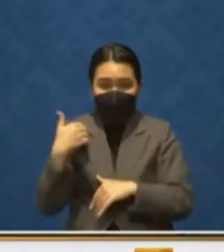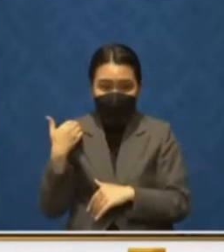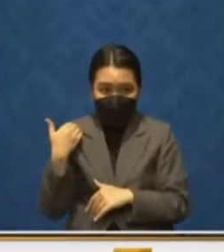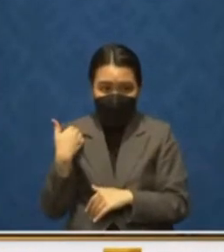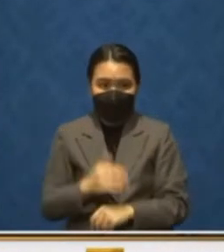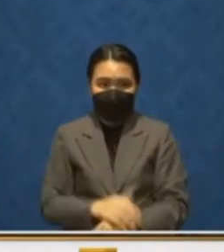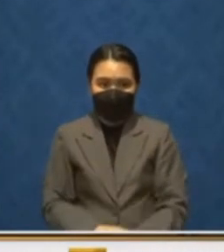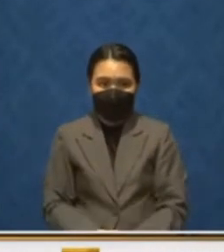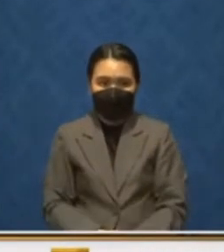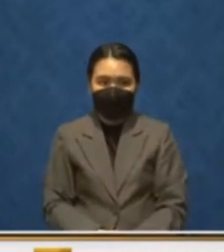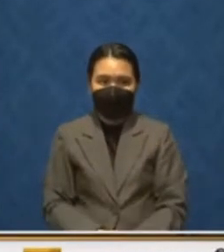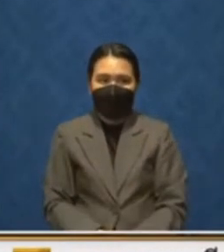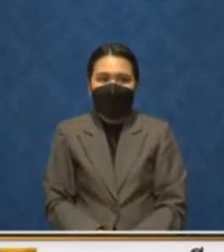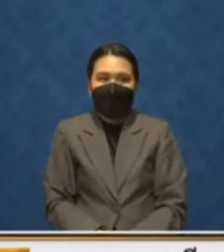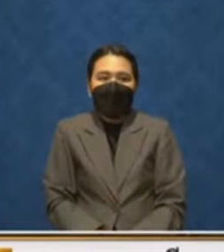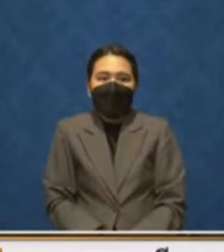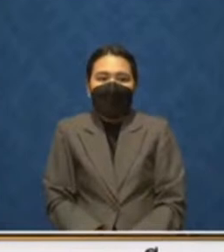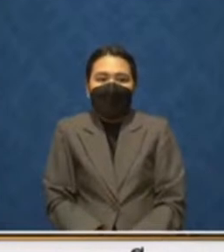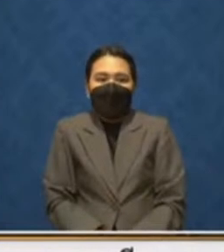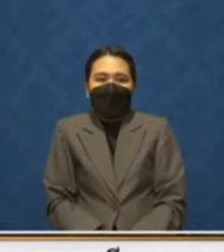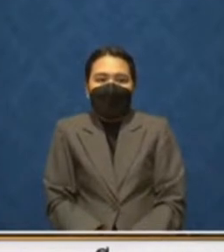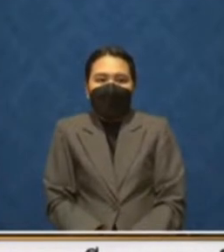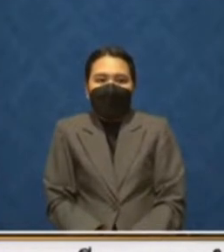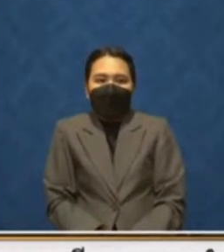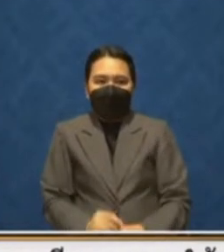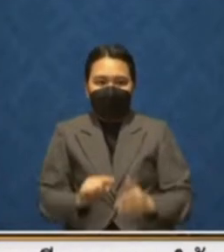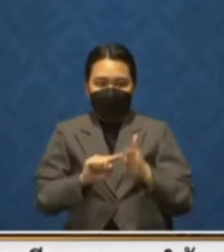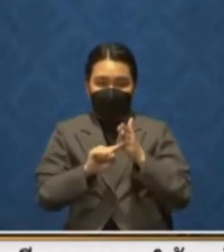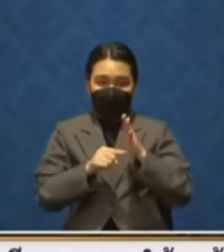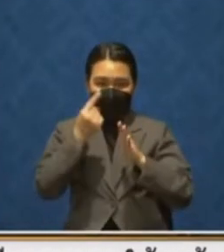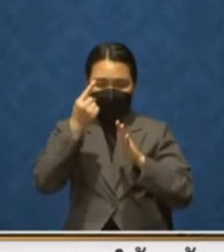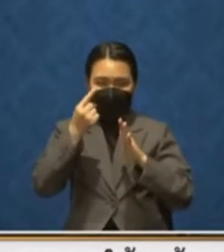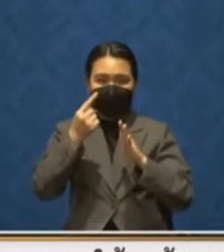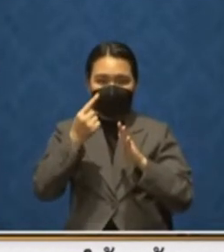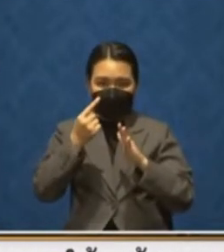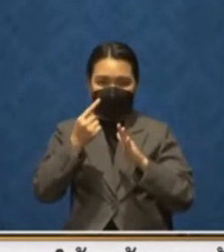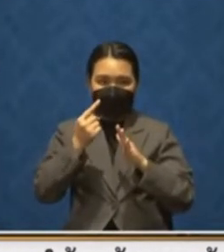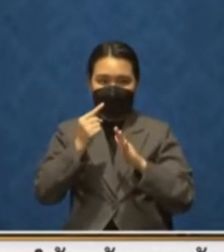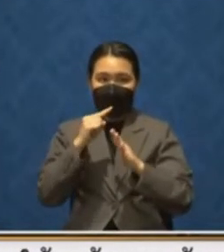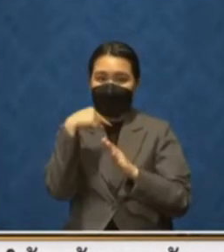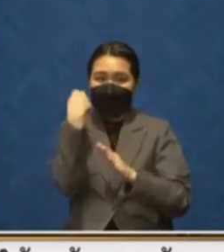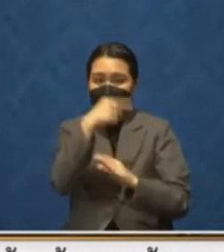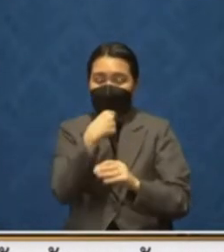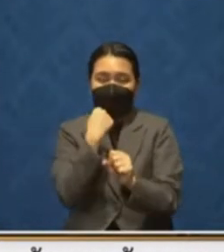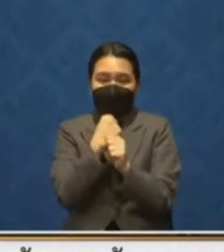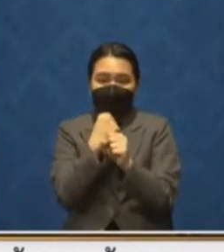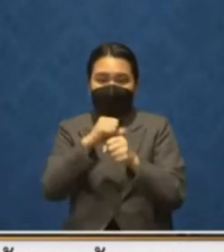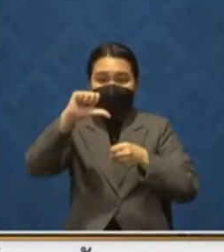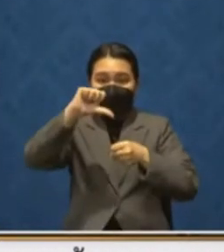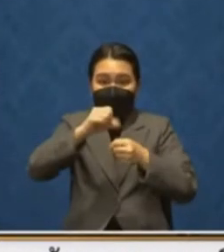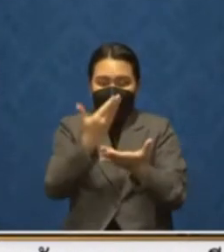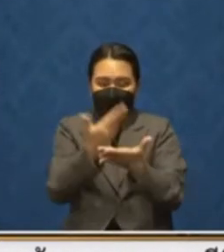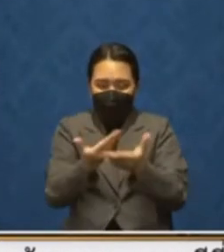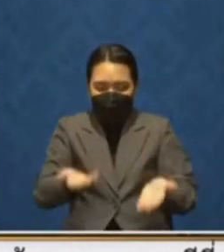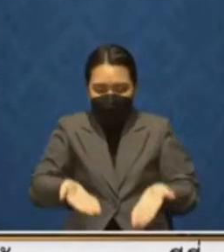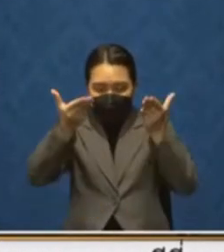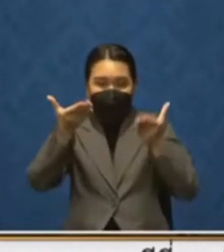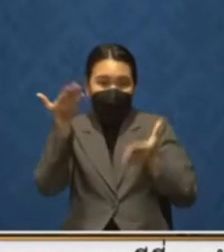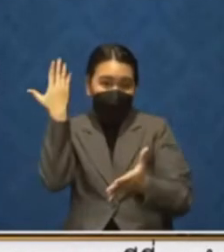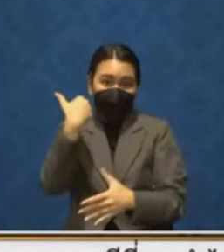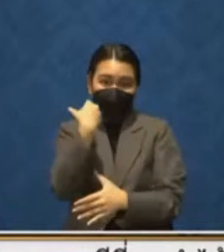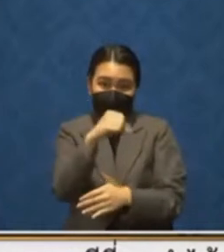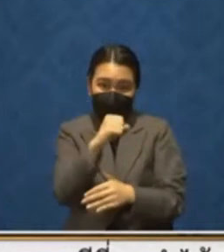แรกเลยท่านดูนะครับคนที่ทำให้ก๊าซลอยตัวแล้วทำให้จากราคา 10บาทกลายเป็น